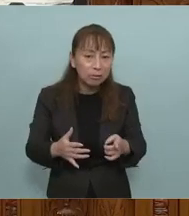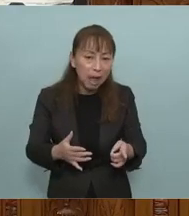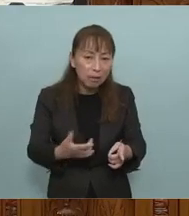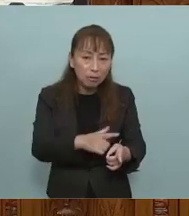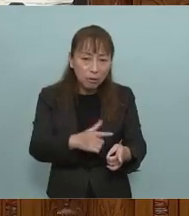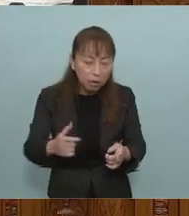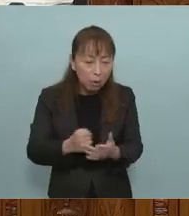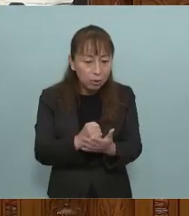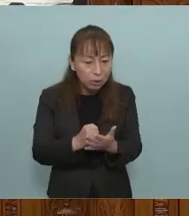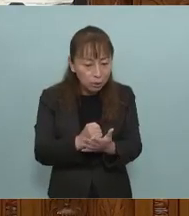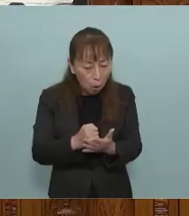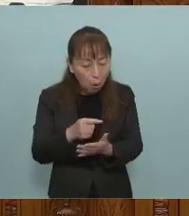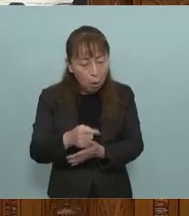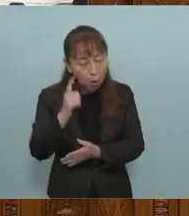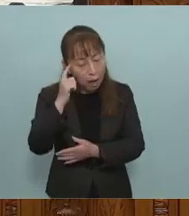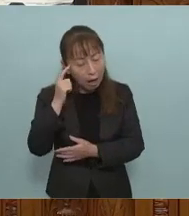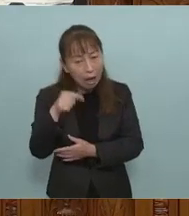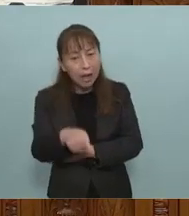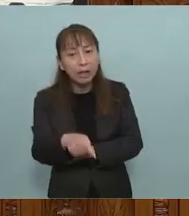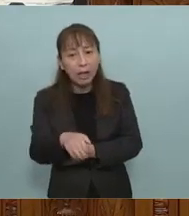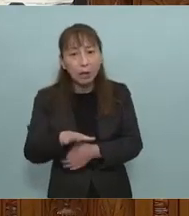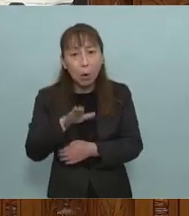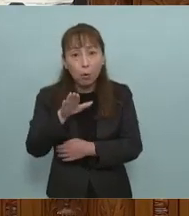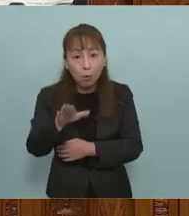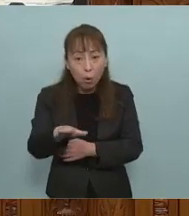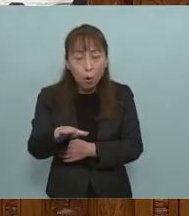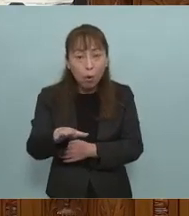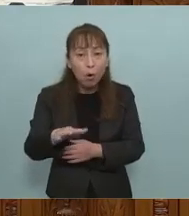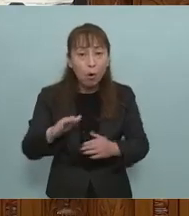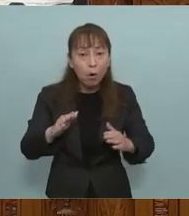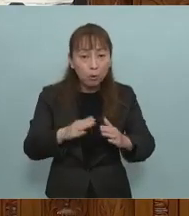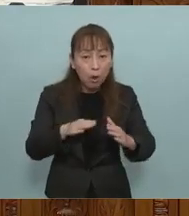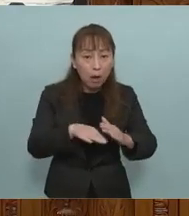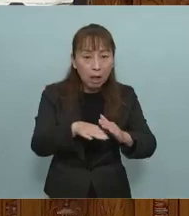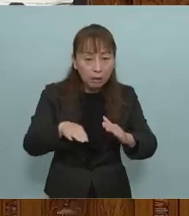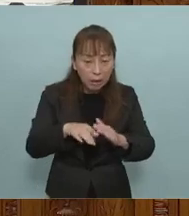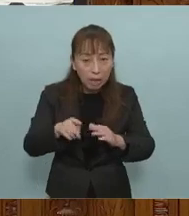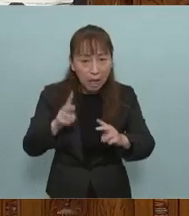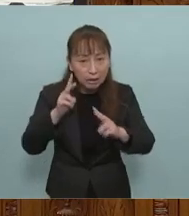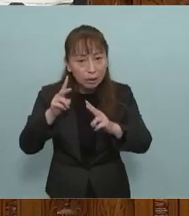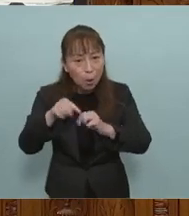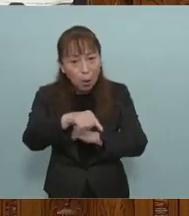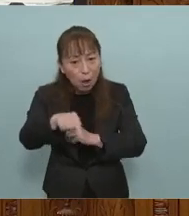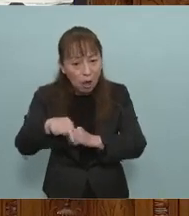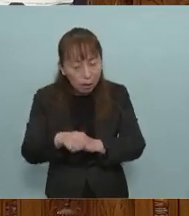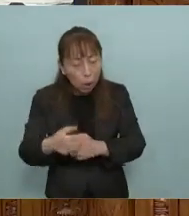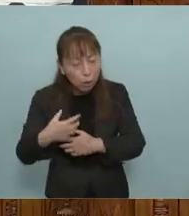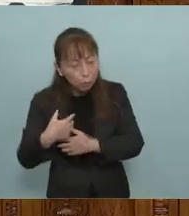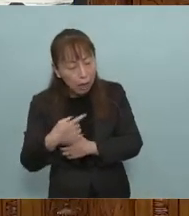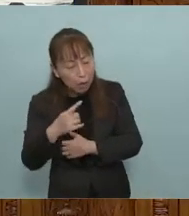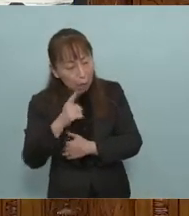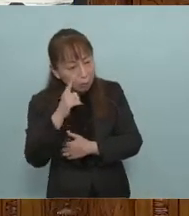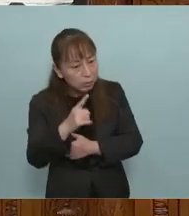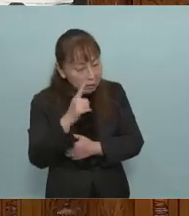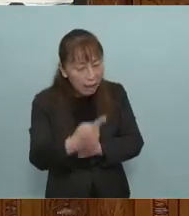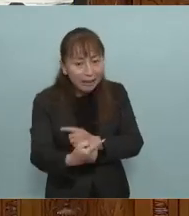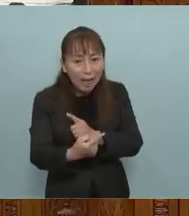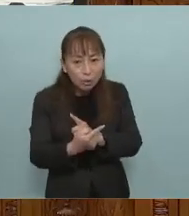の事情を総合的に勘案し、今後の家計・企業の負担の状況を見ながら対応してまい